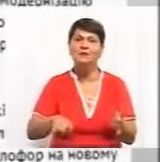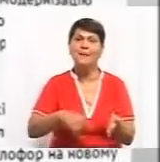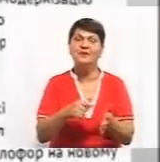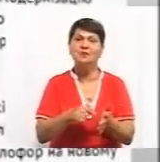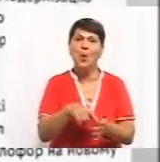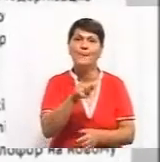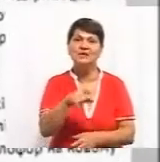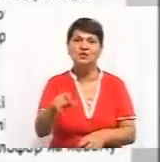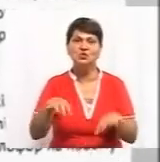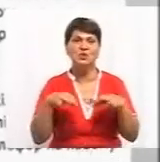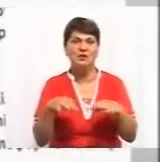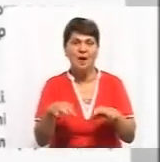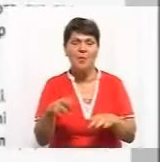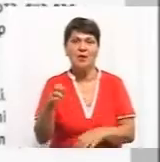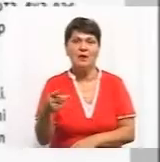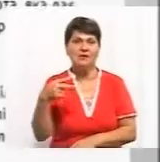пасажирського транспорту на